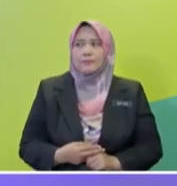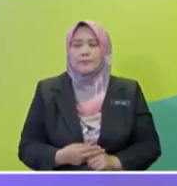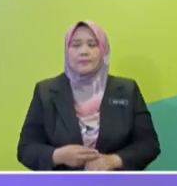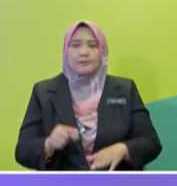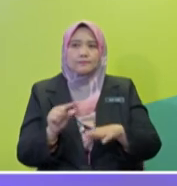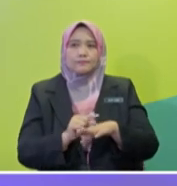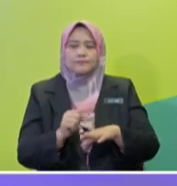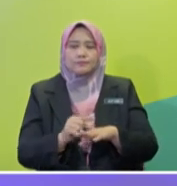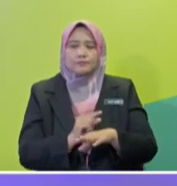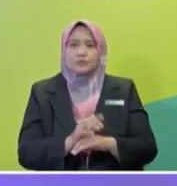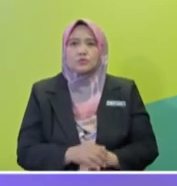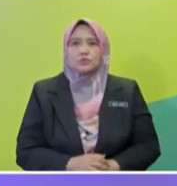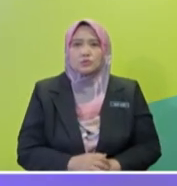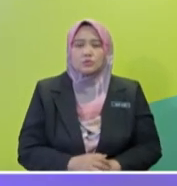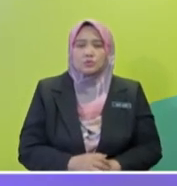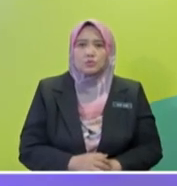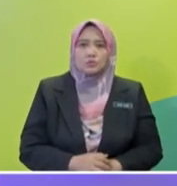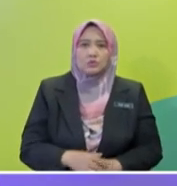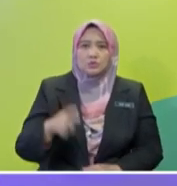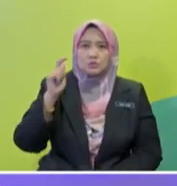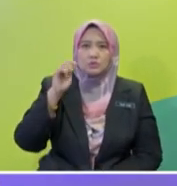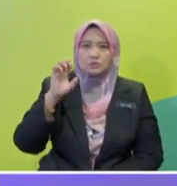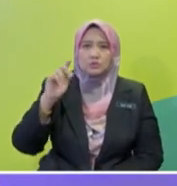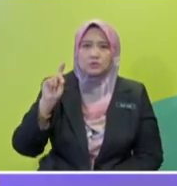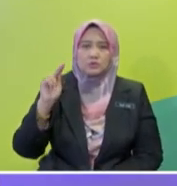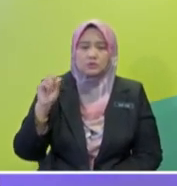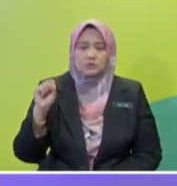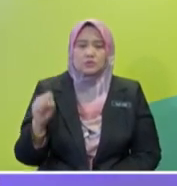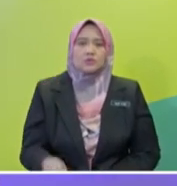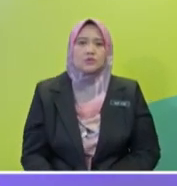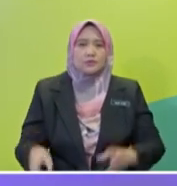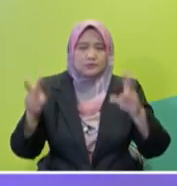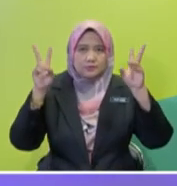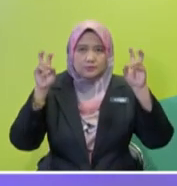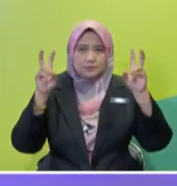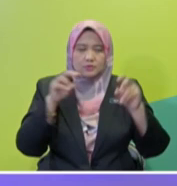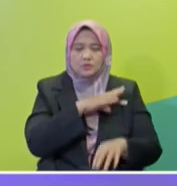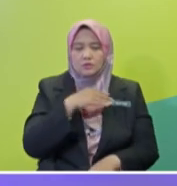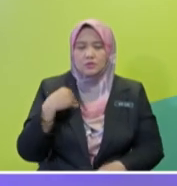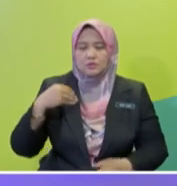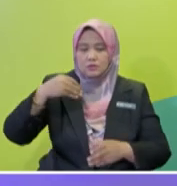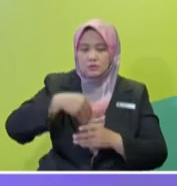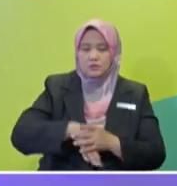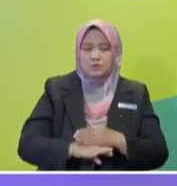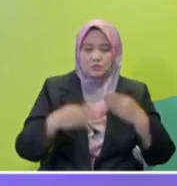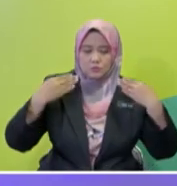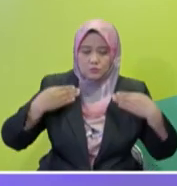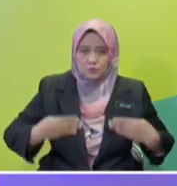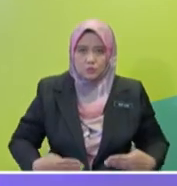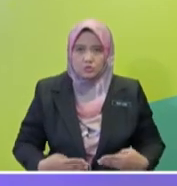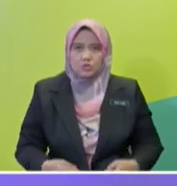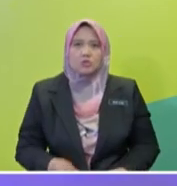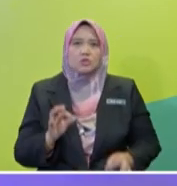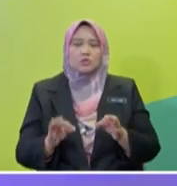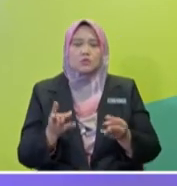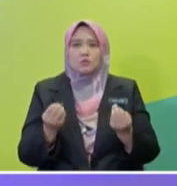tag title dan type itu tidak ada body dalam body itulah kita membuat Apa saja yang kita buat